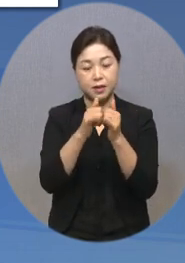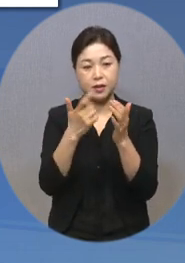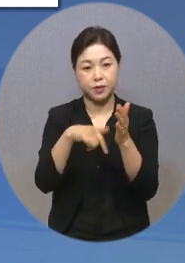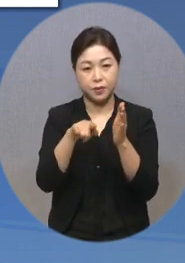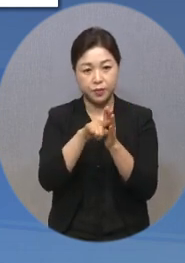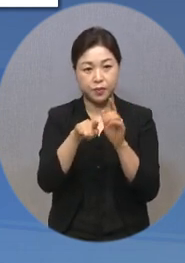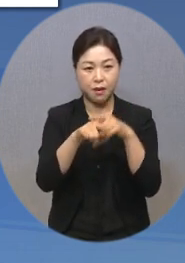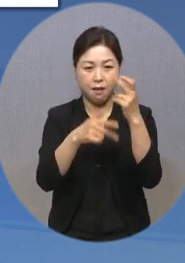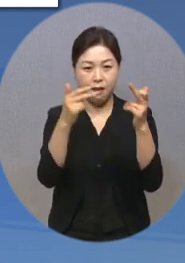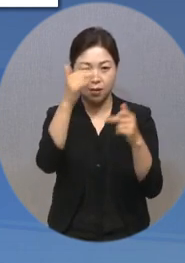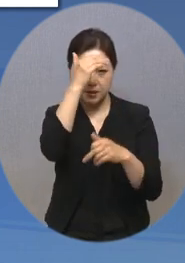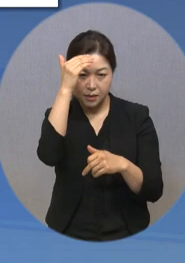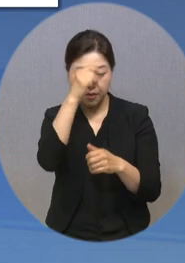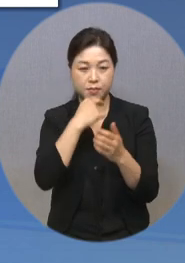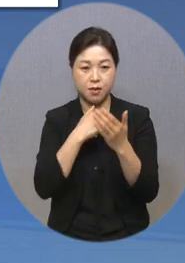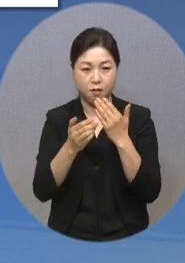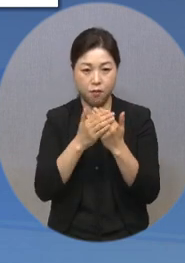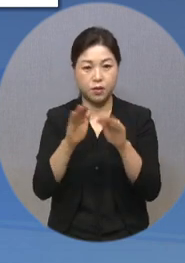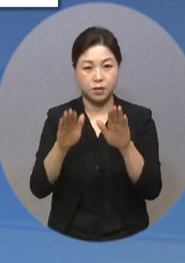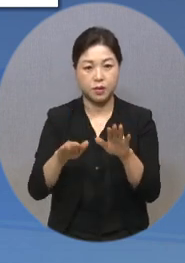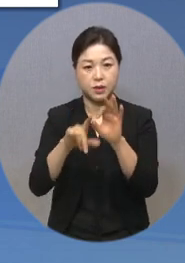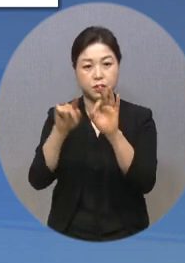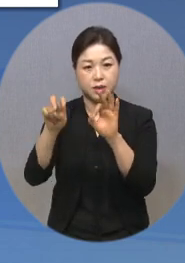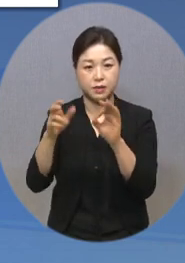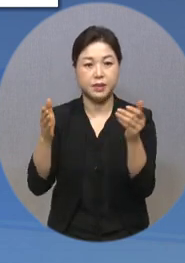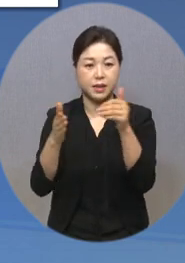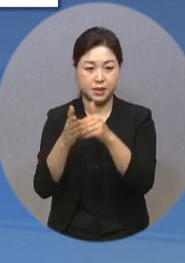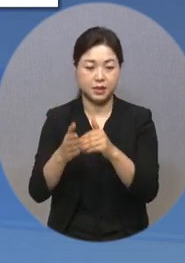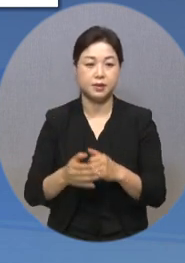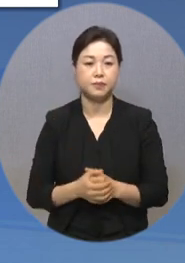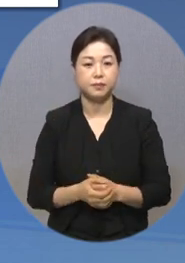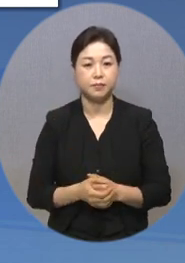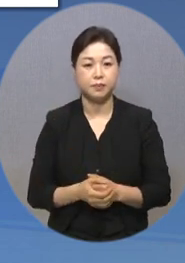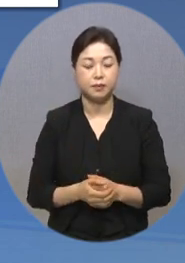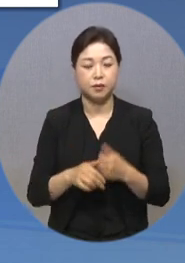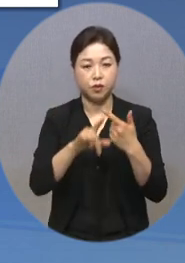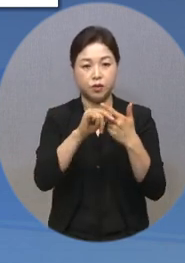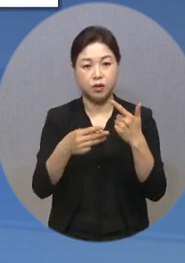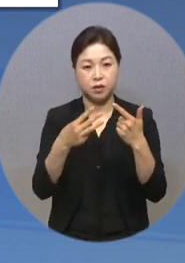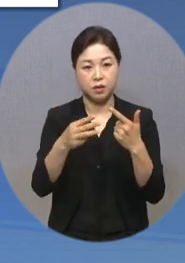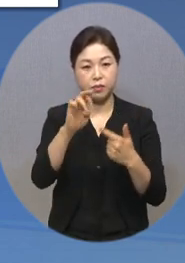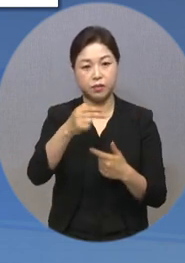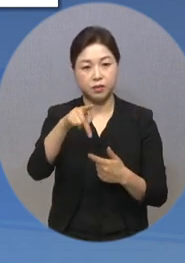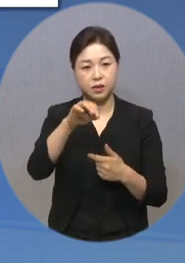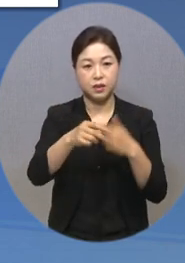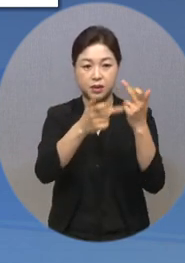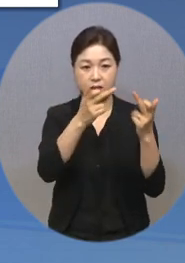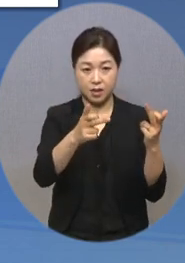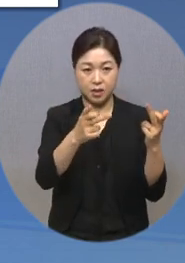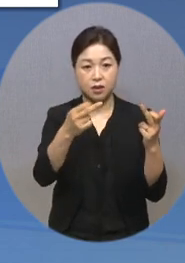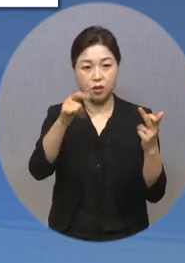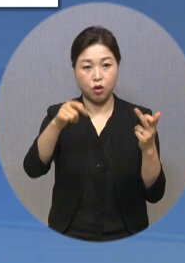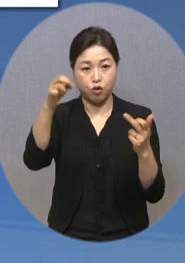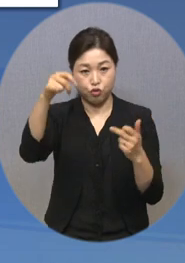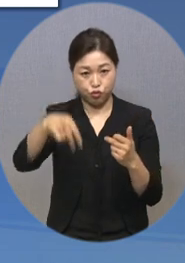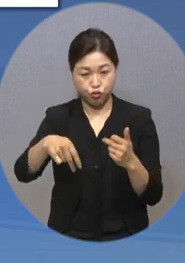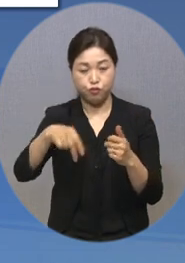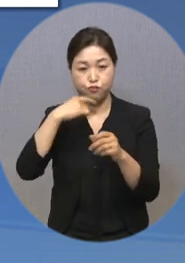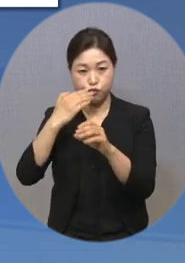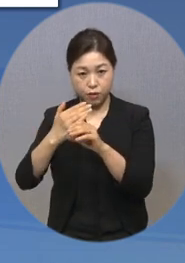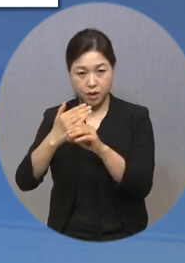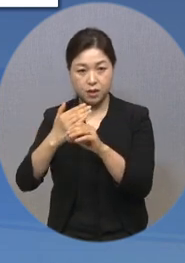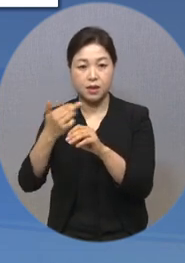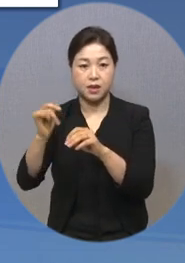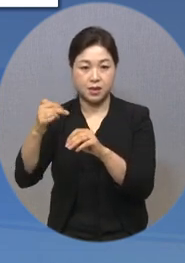체험 과정을 오는 10월 22일까지 선보입니다 듀얼 3일 무등산의 기자 그로 덕유산과 북한 3